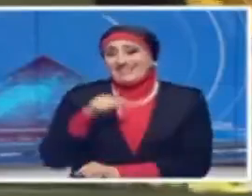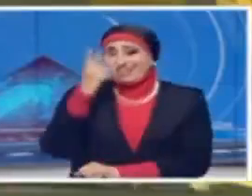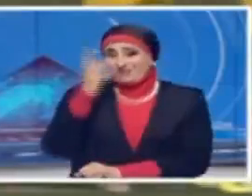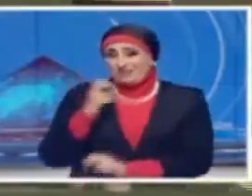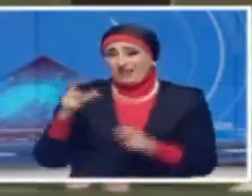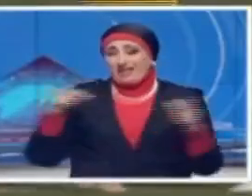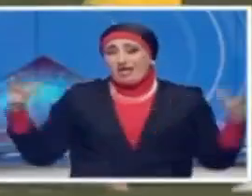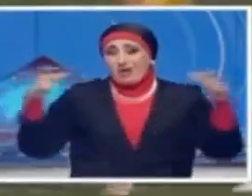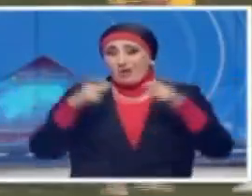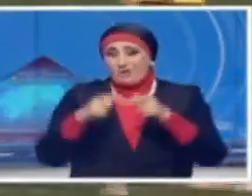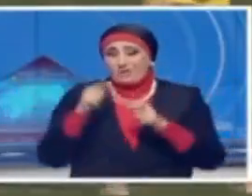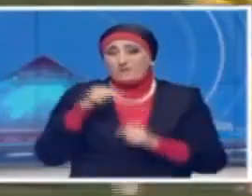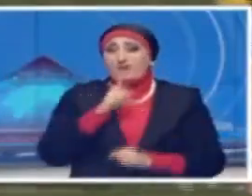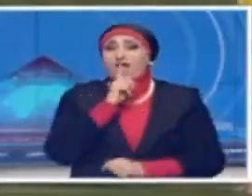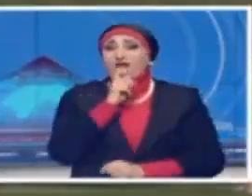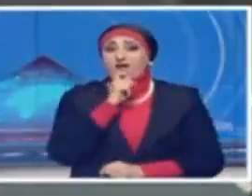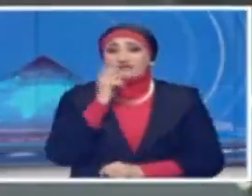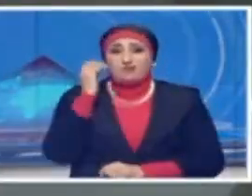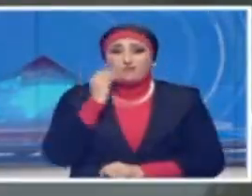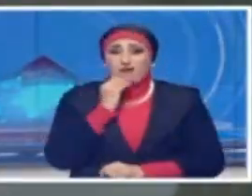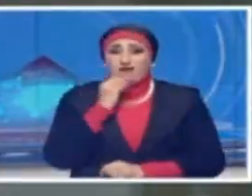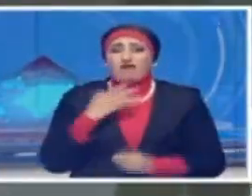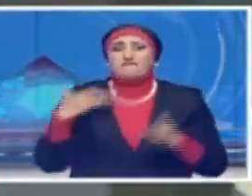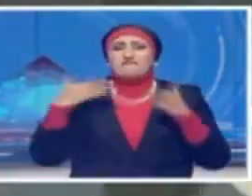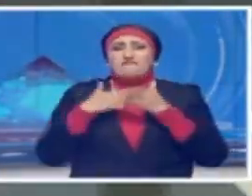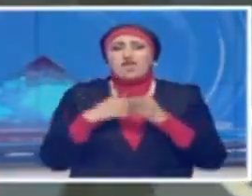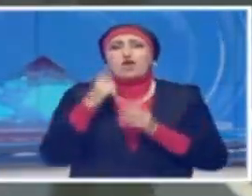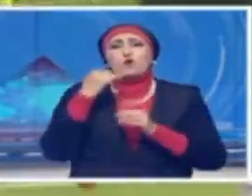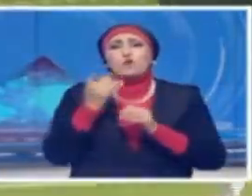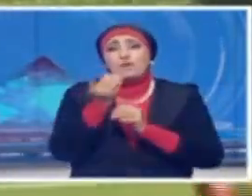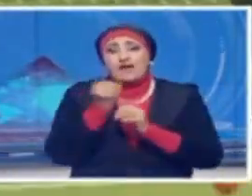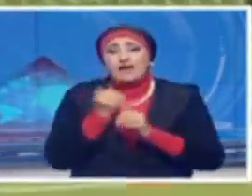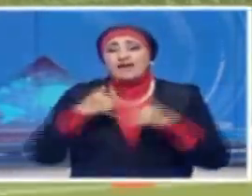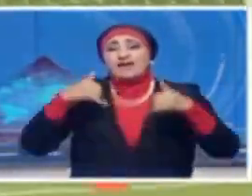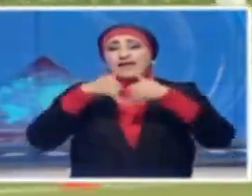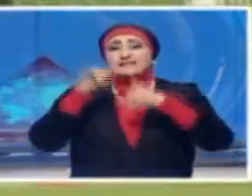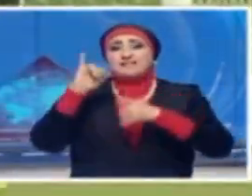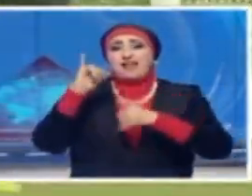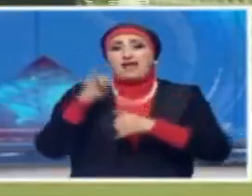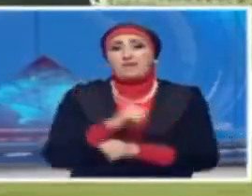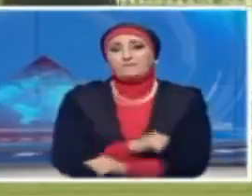الليلة قمة بين قطر والإمارات في ربع نهائي كأس العرب.